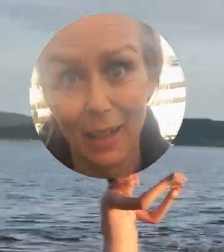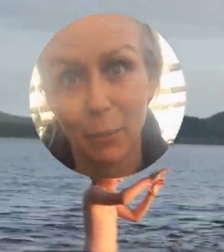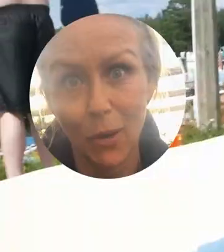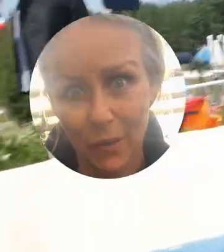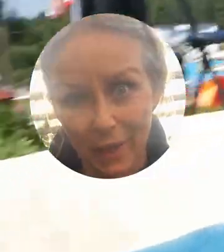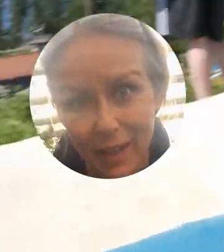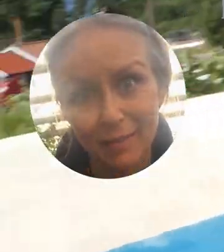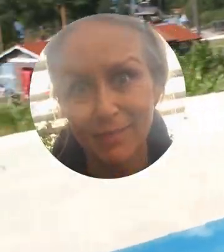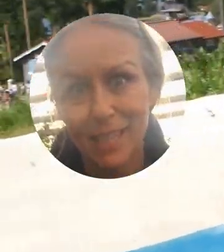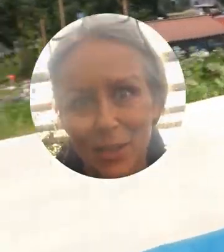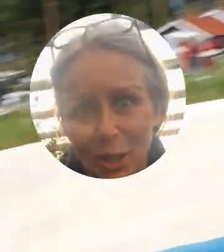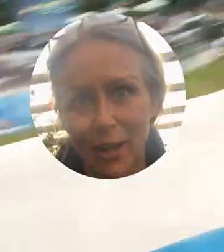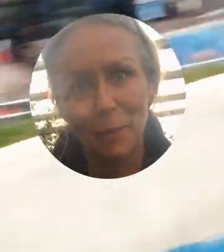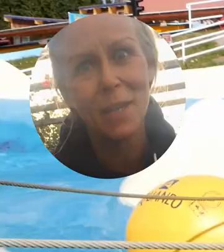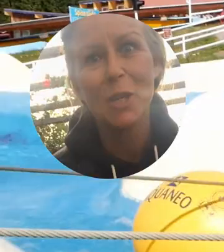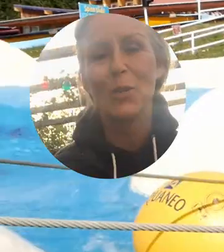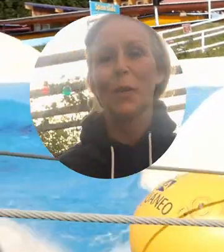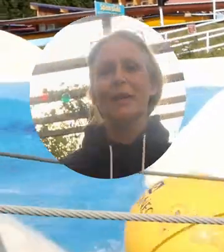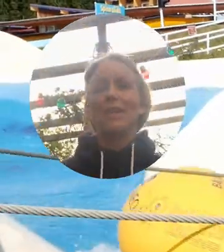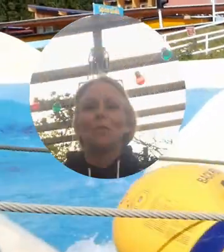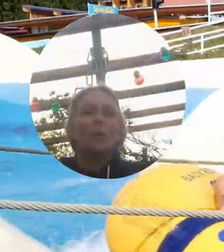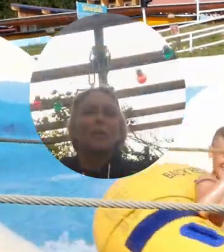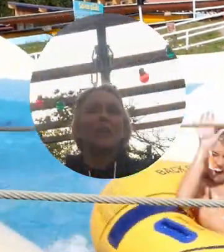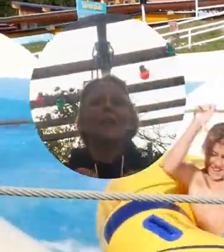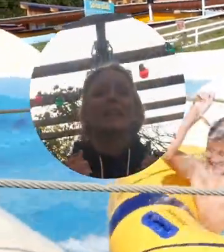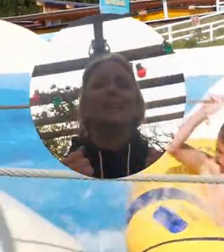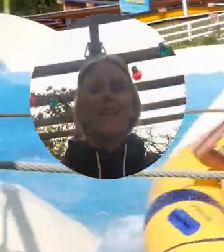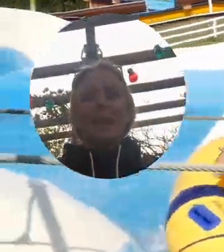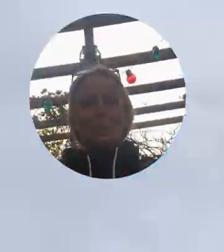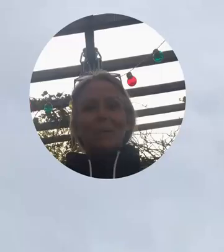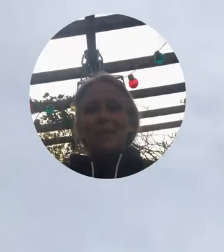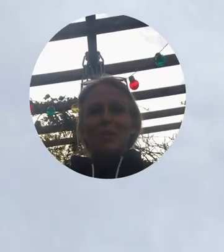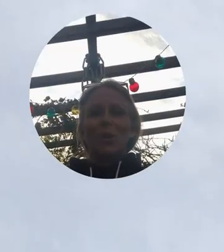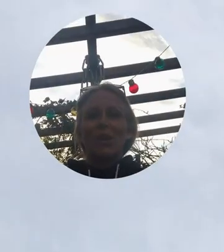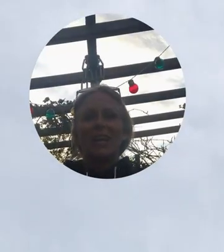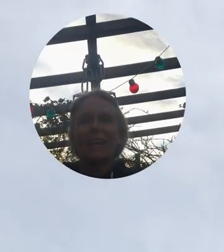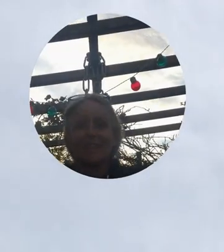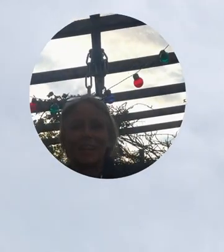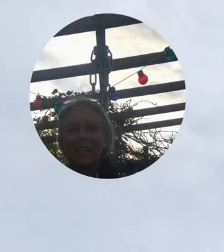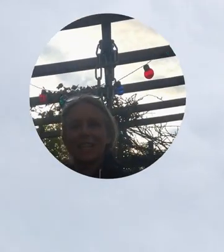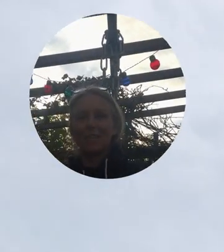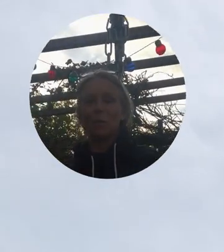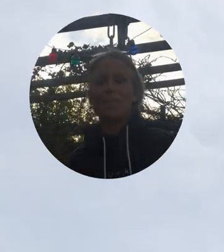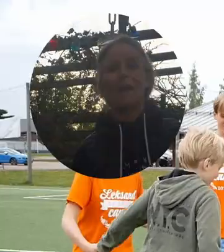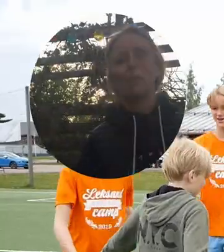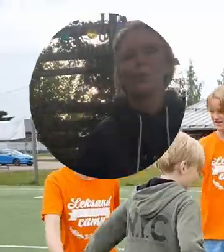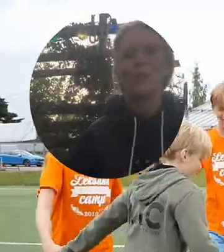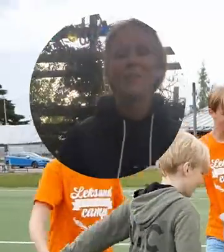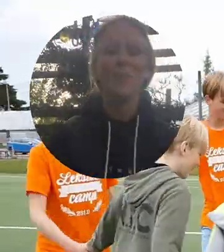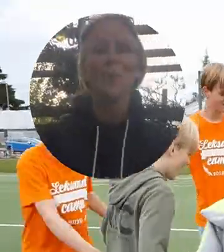lägerledarna, är planen. Det är det vi ska göra. Så, då behöver jag er hjälp. Jag längtar till Leksand